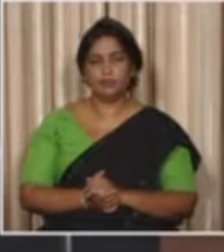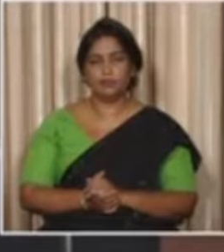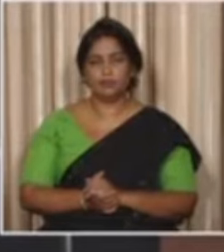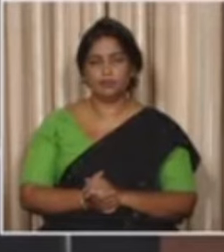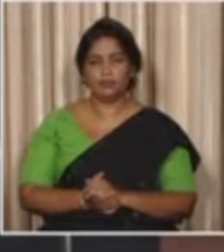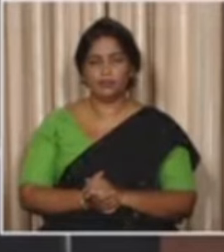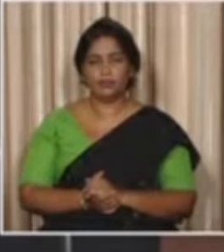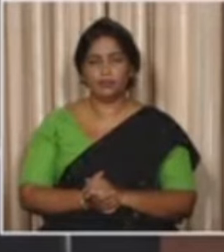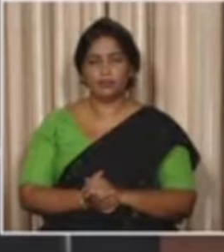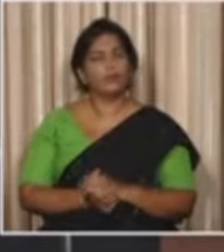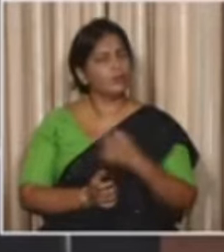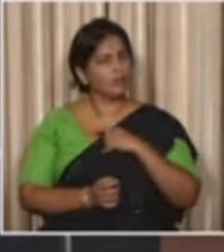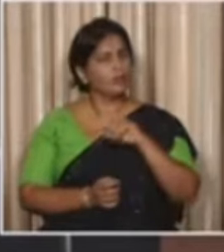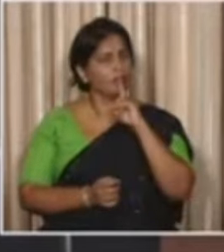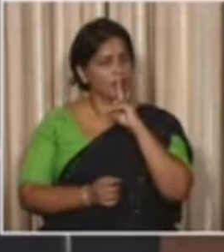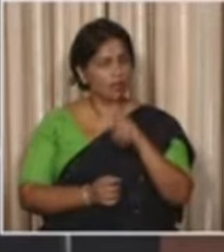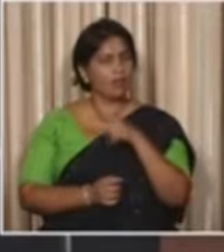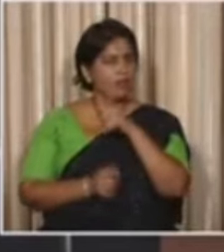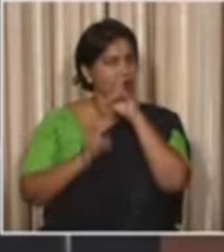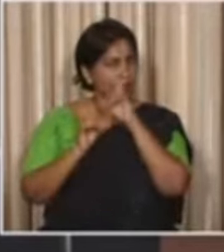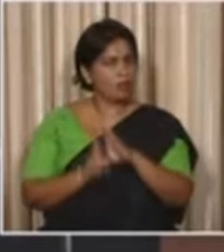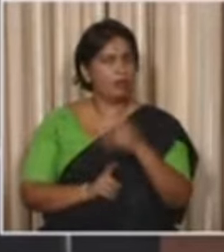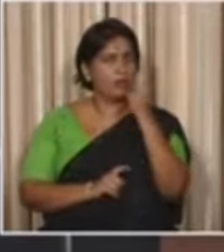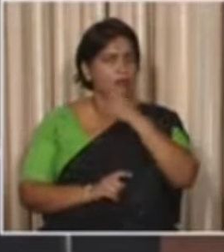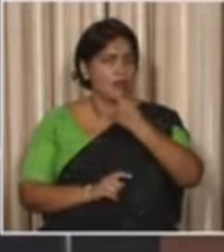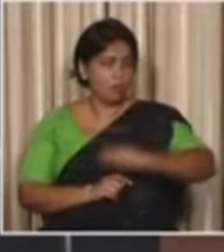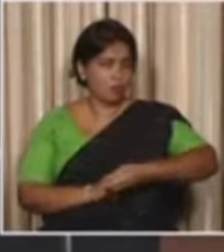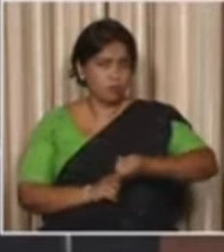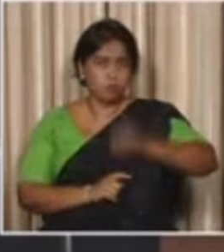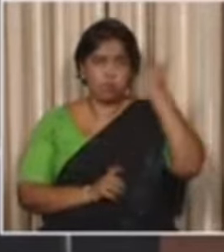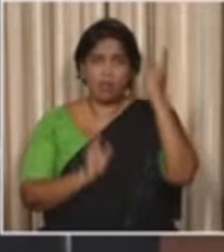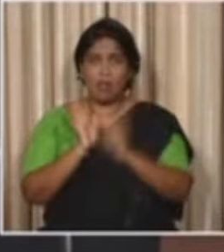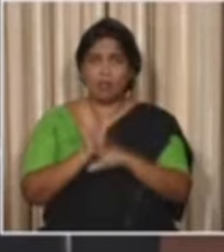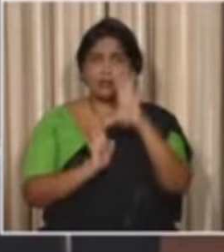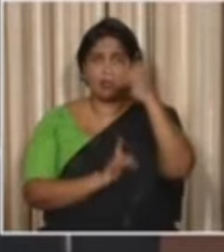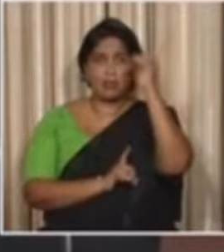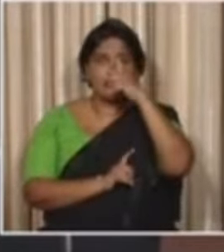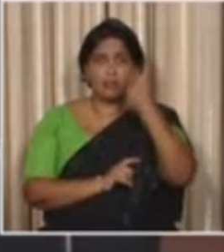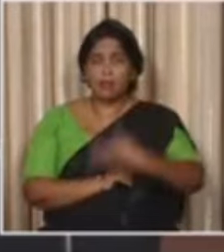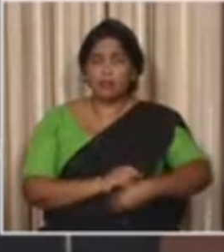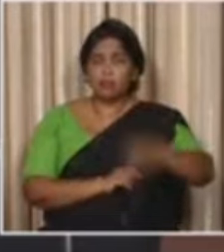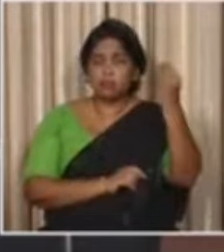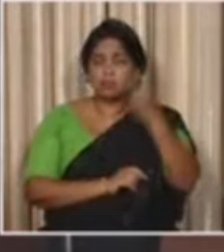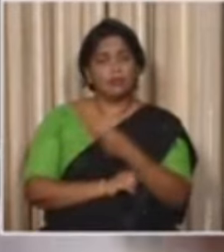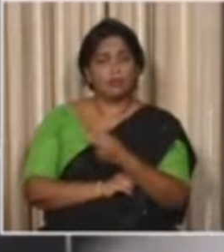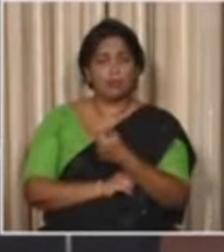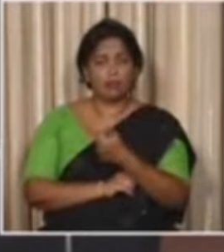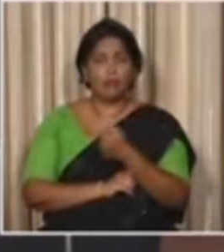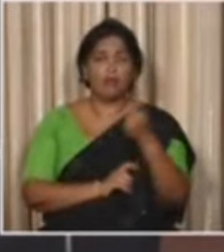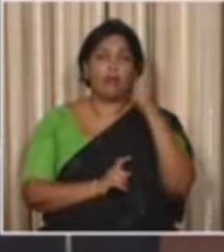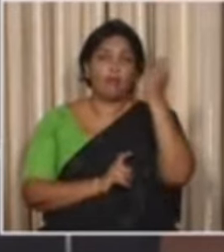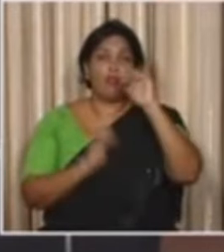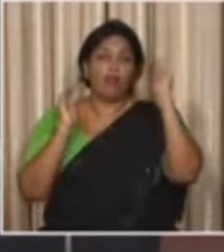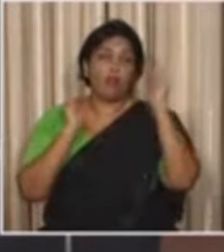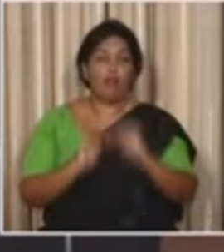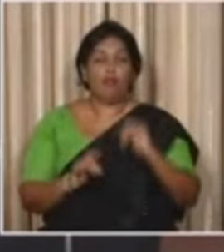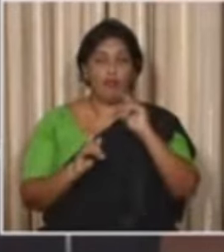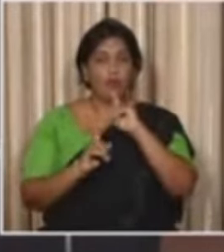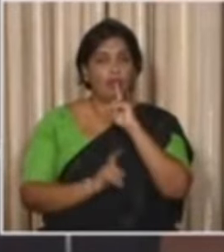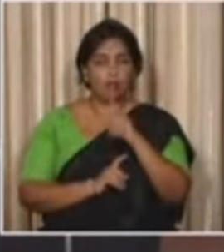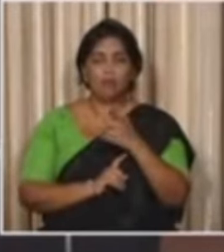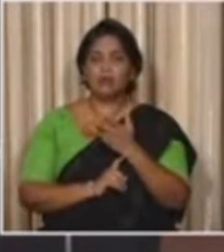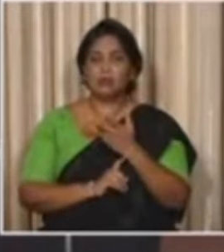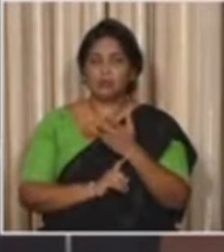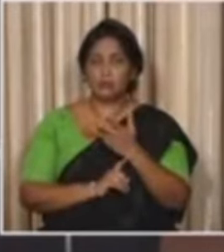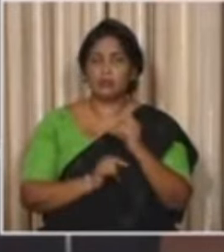මම ඔබතුමාගේ ගහන මෙහැට මෙහෙම මුදල ලැබිය යුතුද මේ අයිඩි අපිට කියන්නේ පටිතදි කරගන්න කියලා